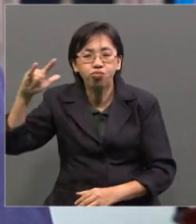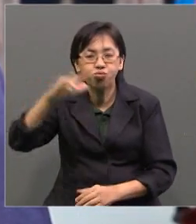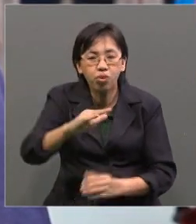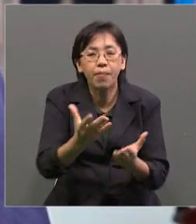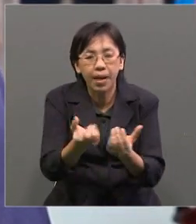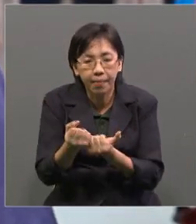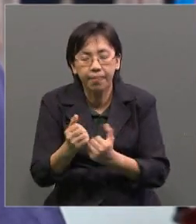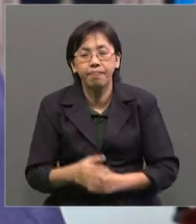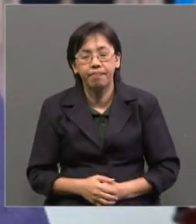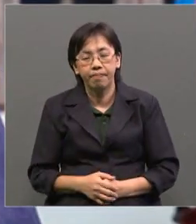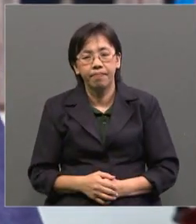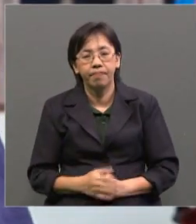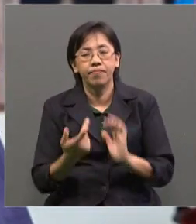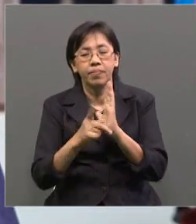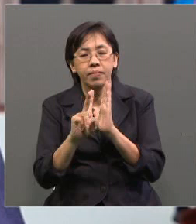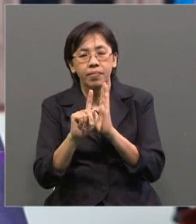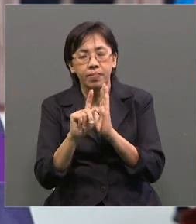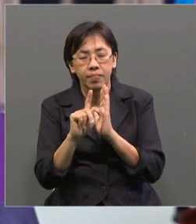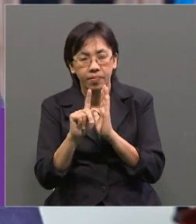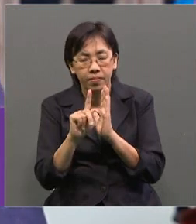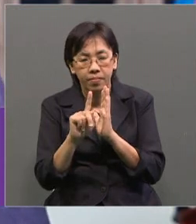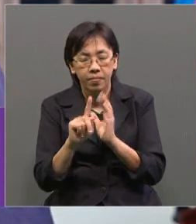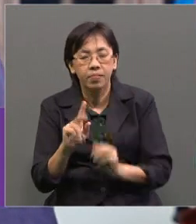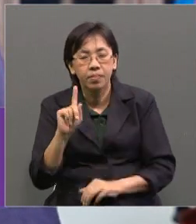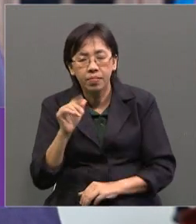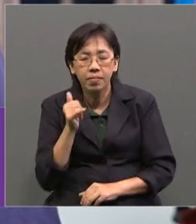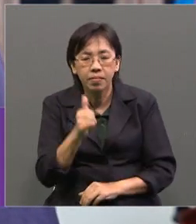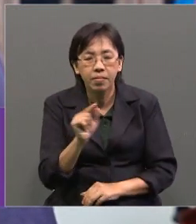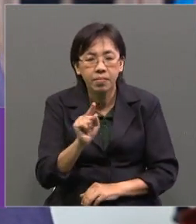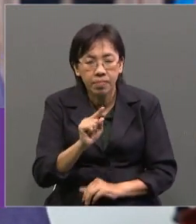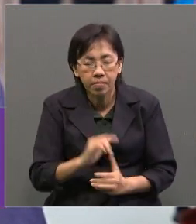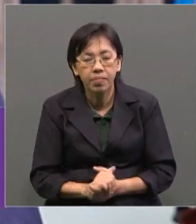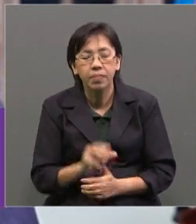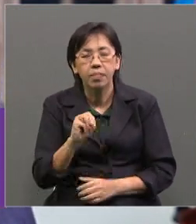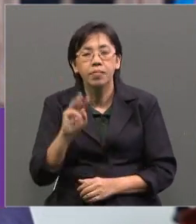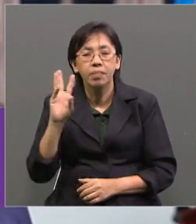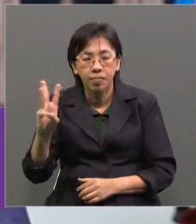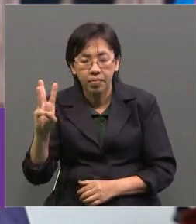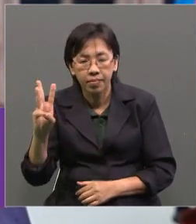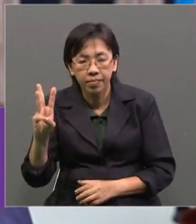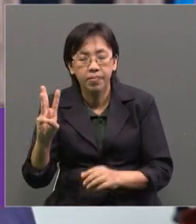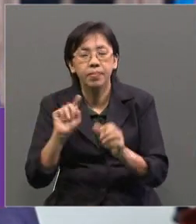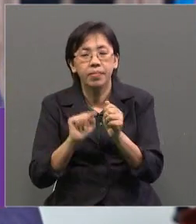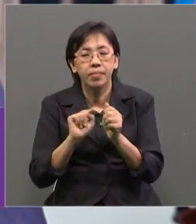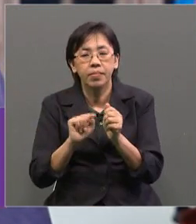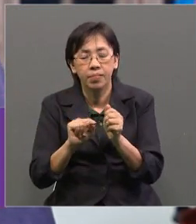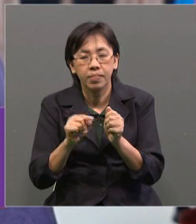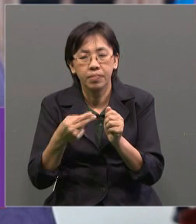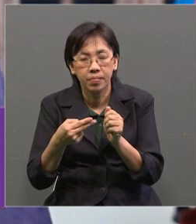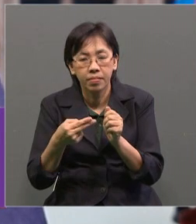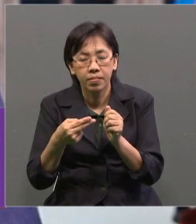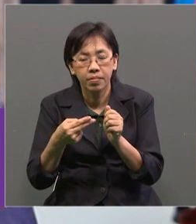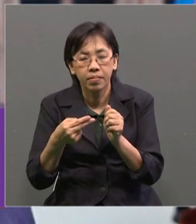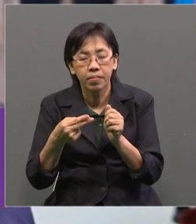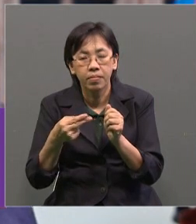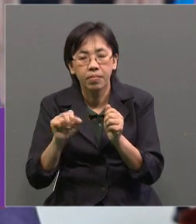เนี่ยนะคะส่วนที่จังหวัดขอนแก่นค่ะผู้สื่อข่าวลงไปที่บ้านโคกสูงหมู่6ตำบลนนทาตอำเภอหนองสองห้องจังหวัดขอน